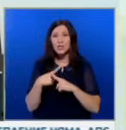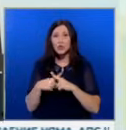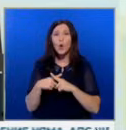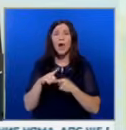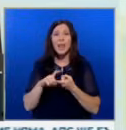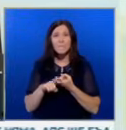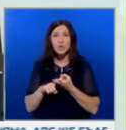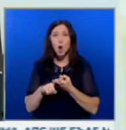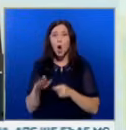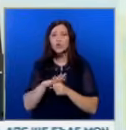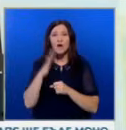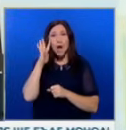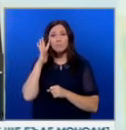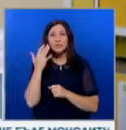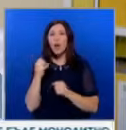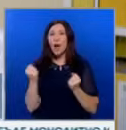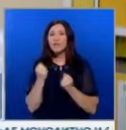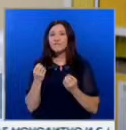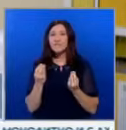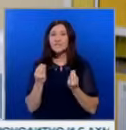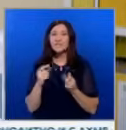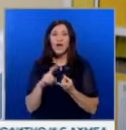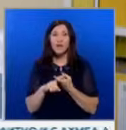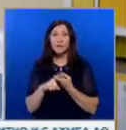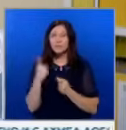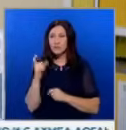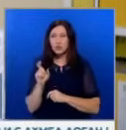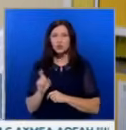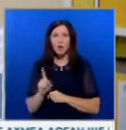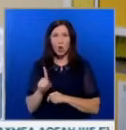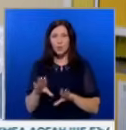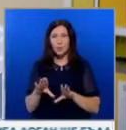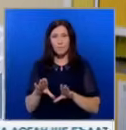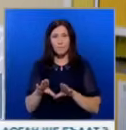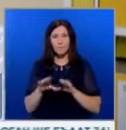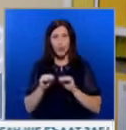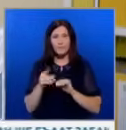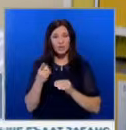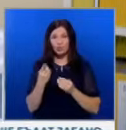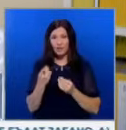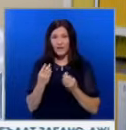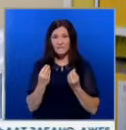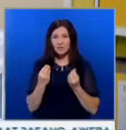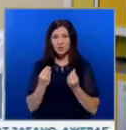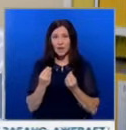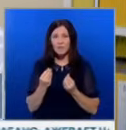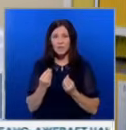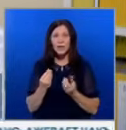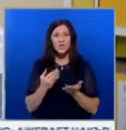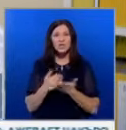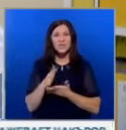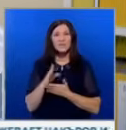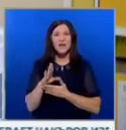основната психоактивна съставка в канабиса. Един човек, който поема това вещество инхалаторно чрез